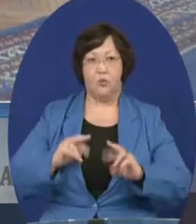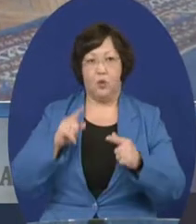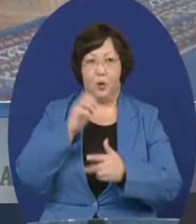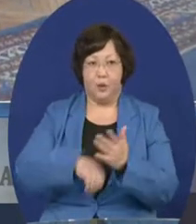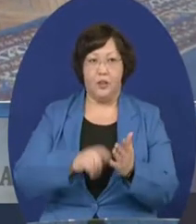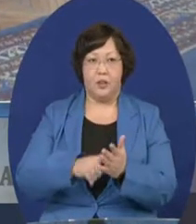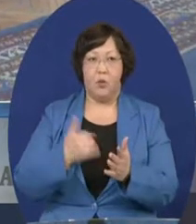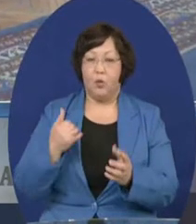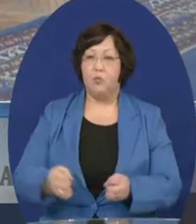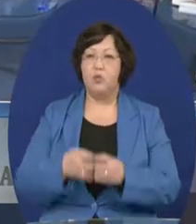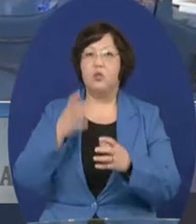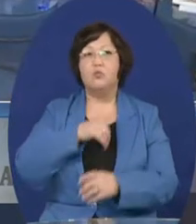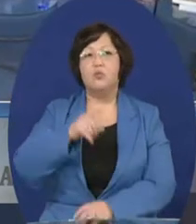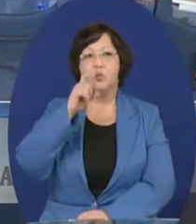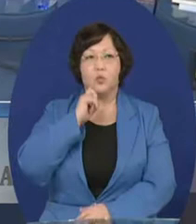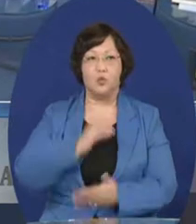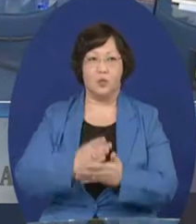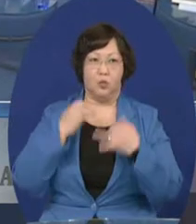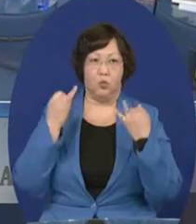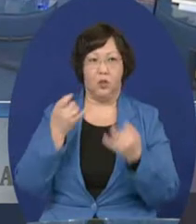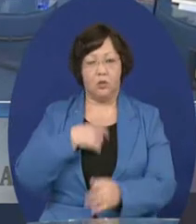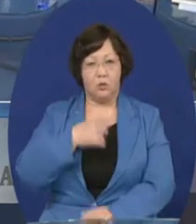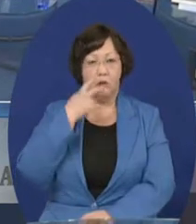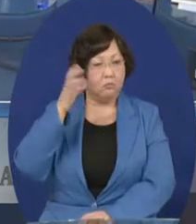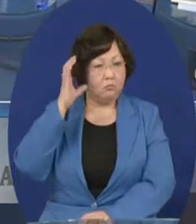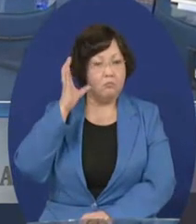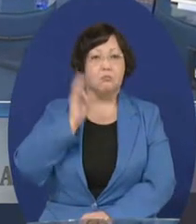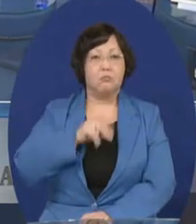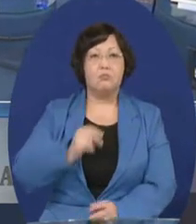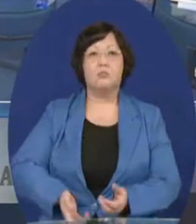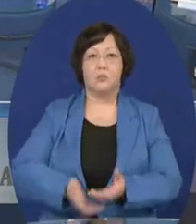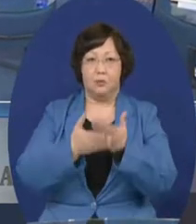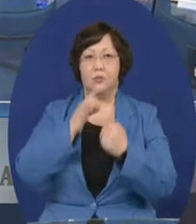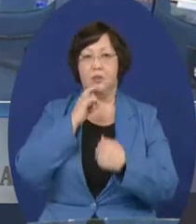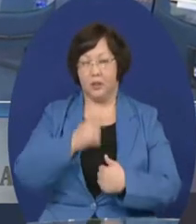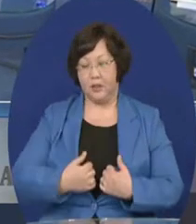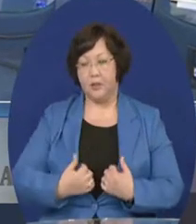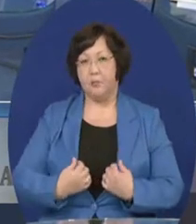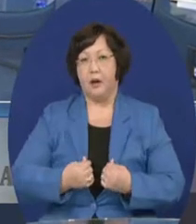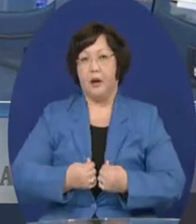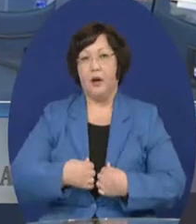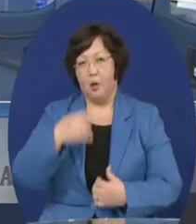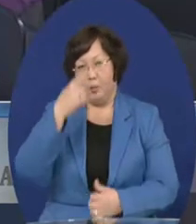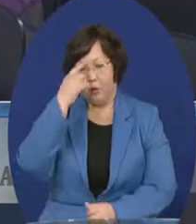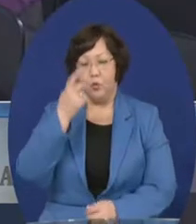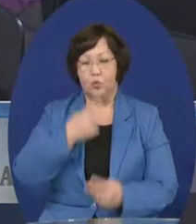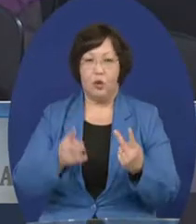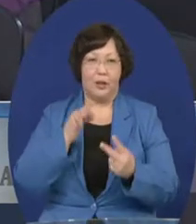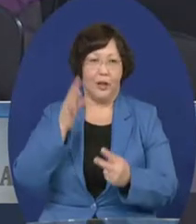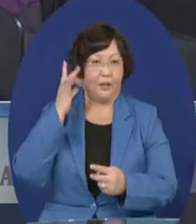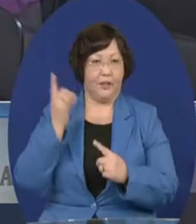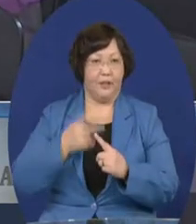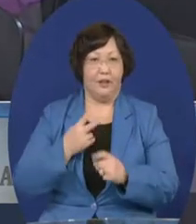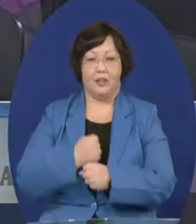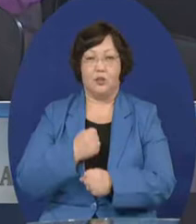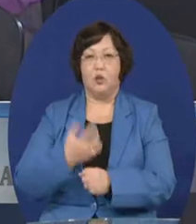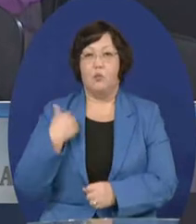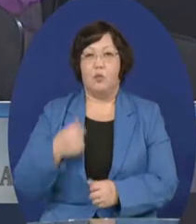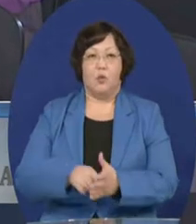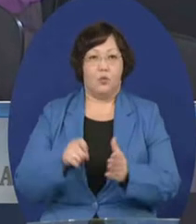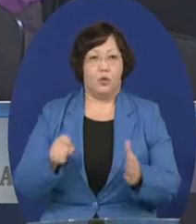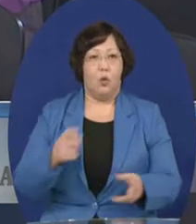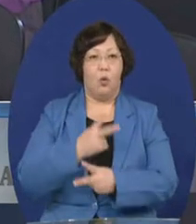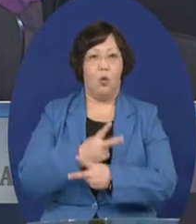байгааг уран бүтээлчид хүсэж байна. За улсын хурлын гишүүд ч үүнийг дэмжихэн илэрхийлсэн байна. Монгол үндэсний олон нийтийн радио телевизийн ажилчид өнгөрсөн хугацаанд